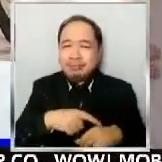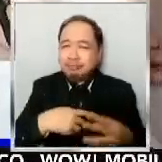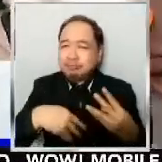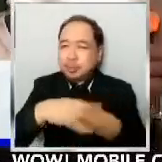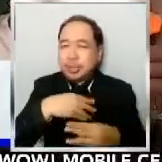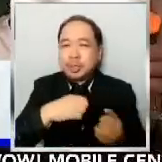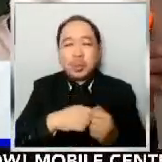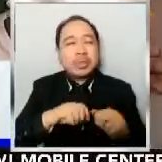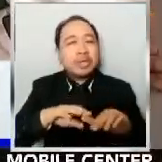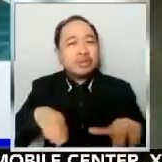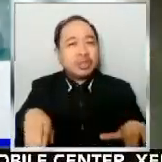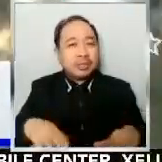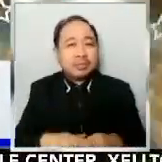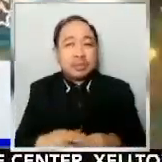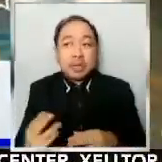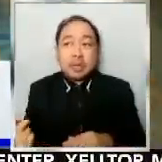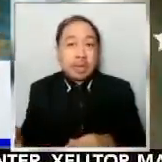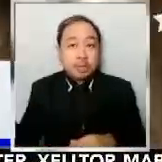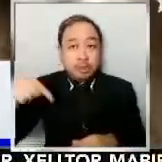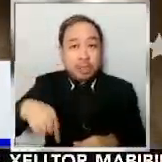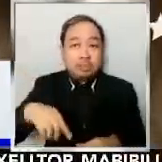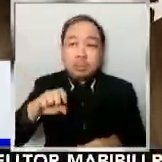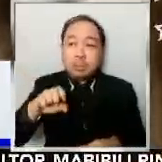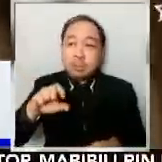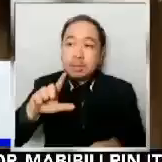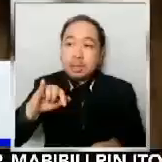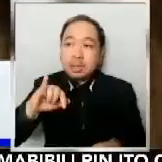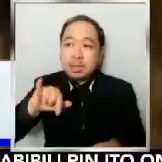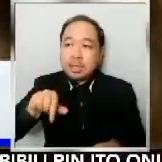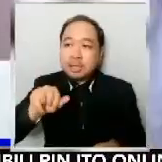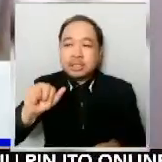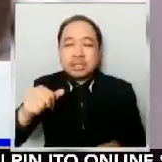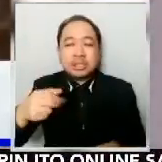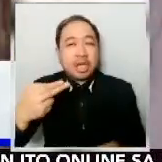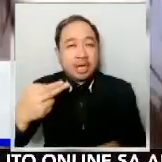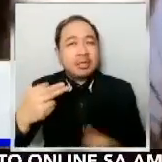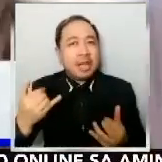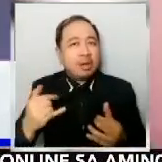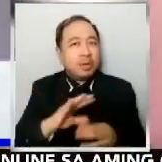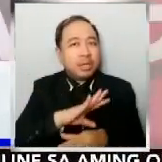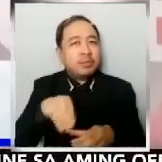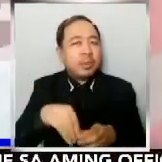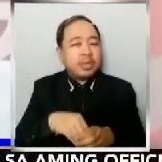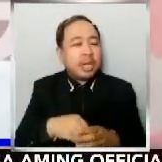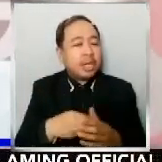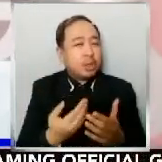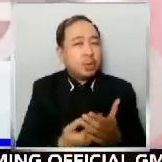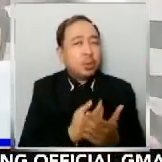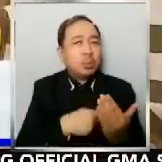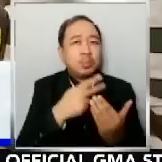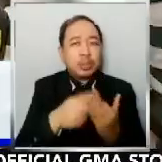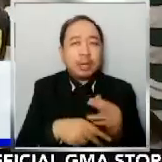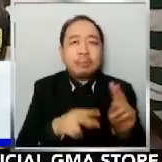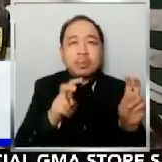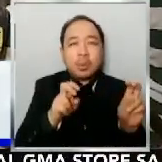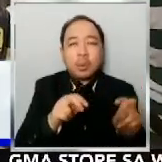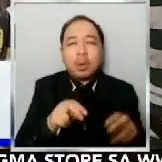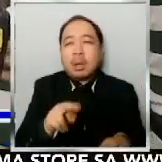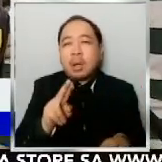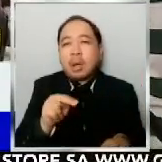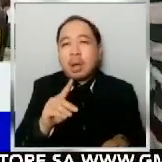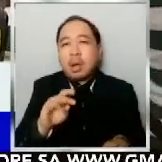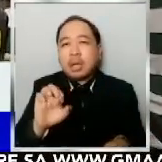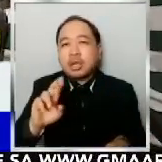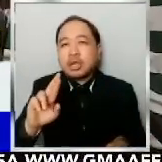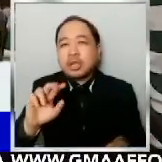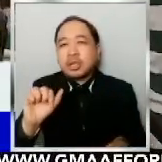event si Elijah Alejo na bumibida ngayon sa newest afternoon prime series na Underage. Nakakahawa kasi